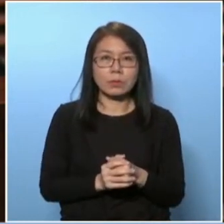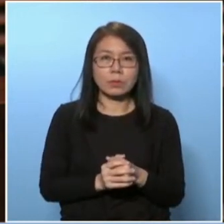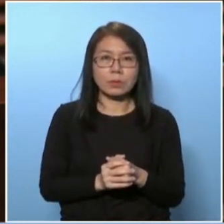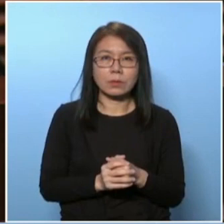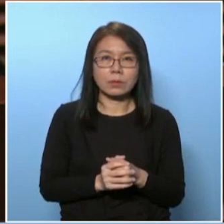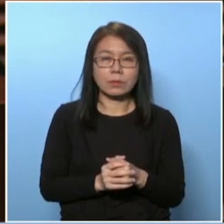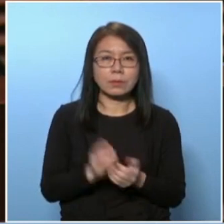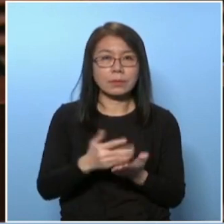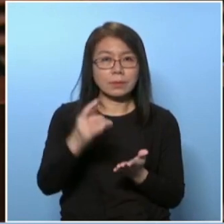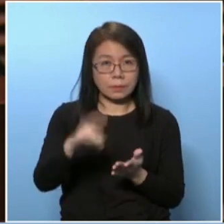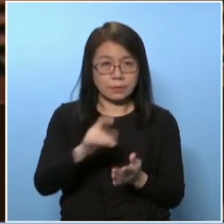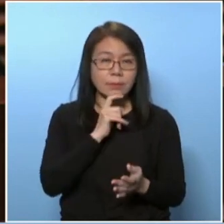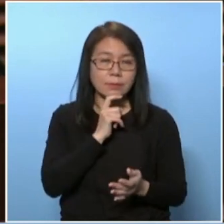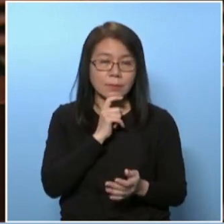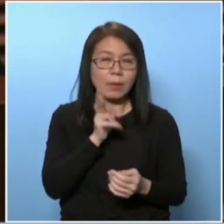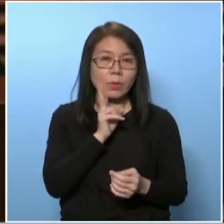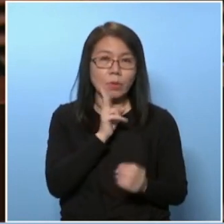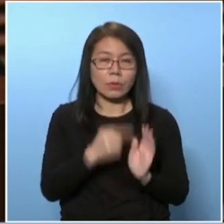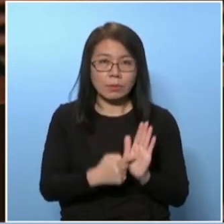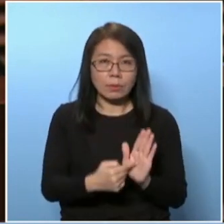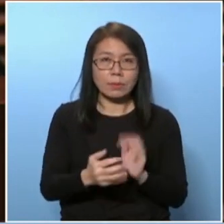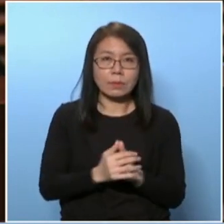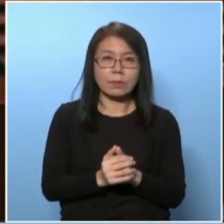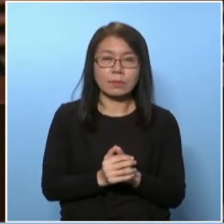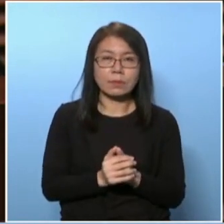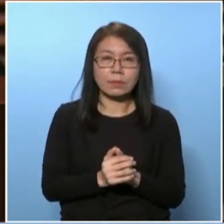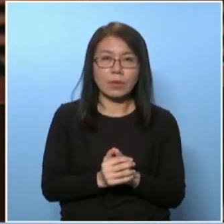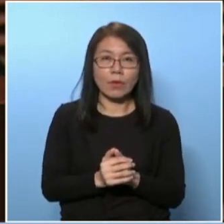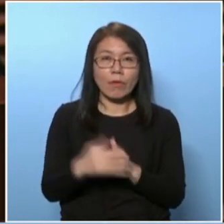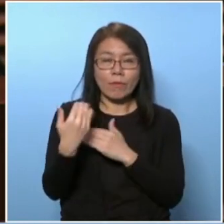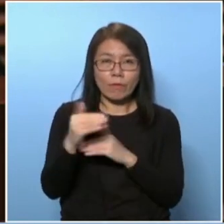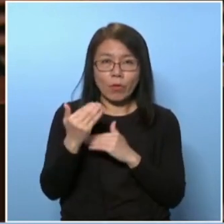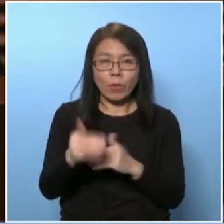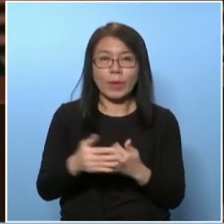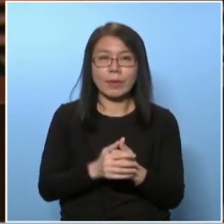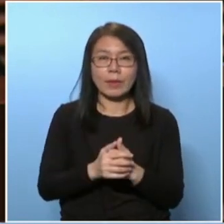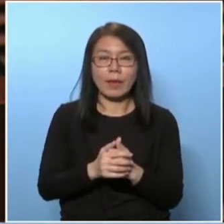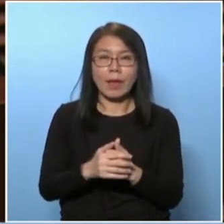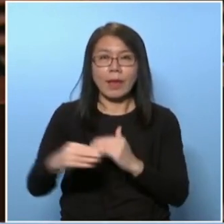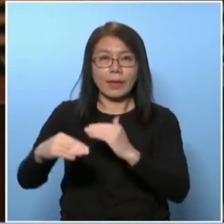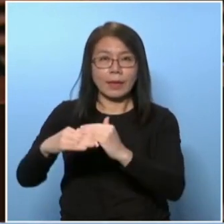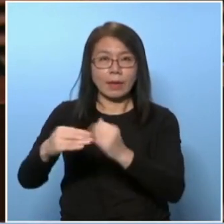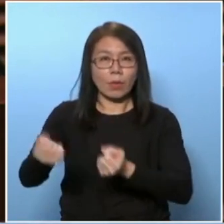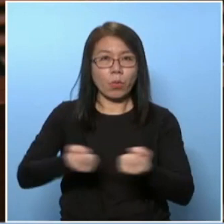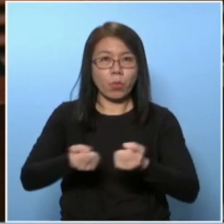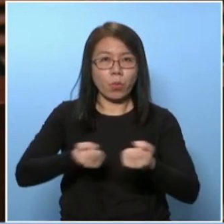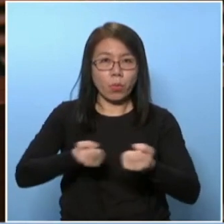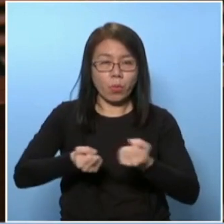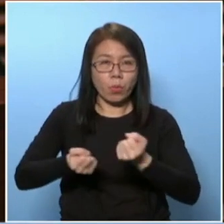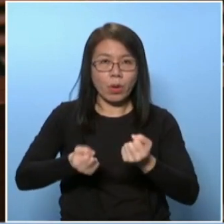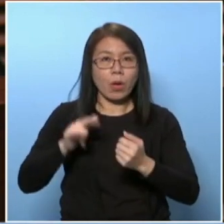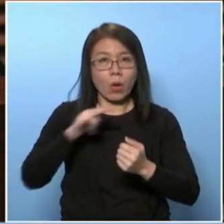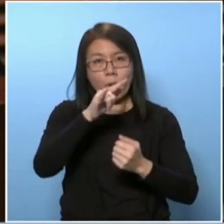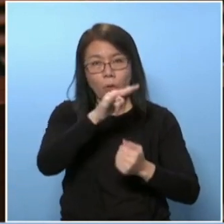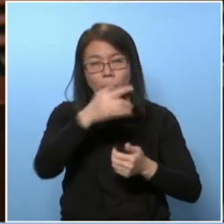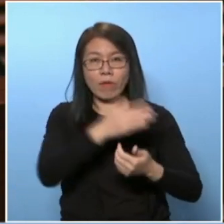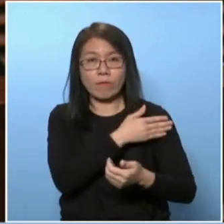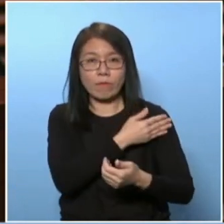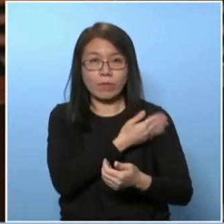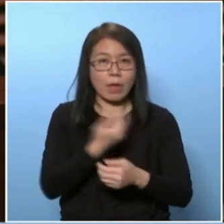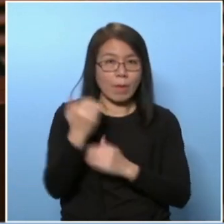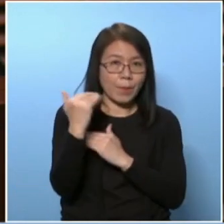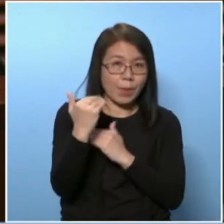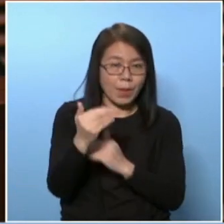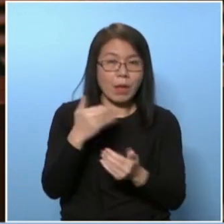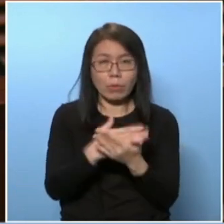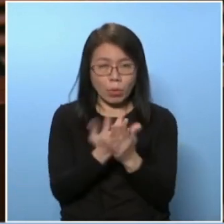的豁免的，例如大家都講了很多次了，譬如話貨運裡面跨境的司機啊、航空物流啊等等亦都有，所以亦都